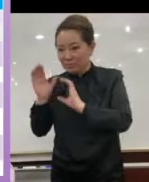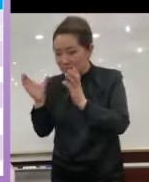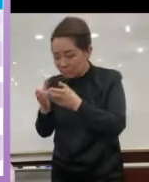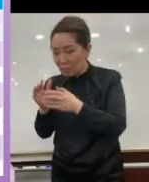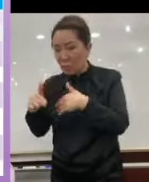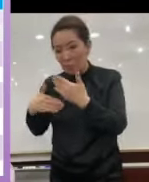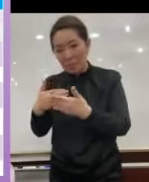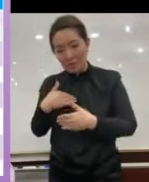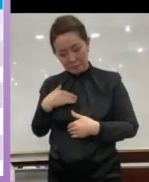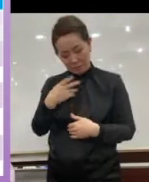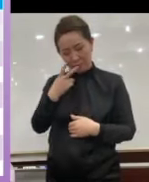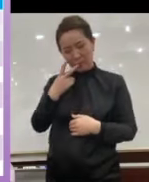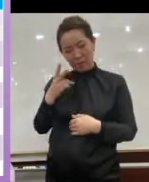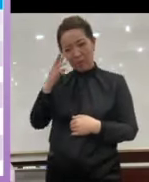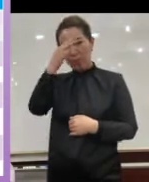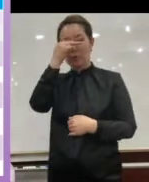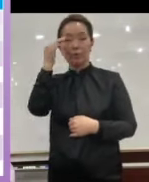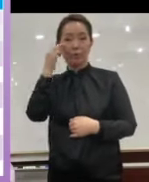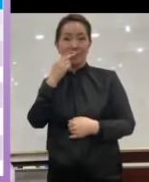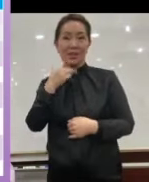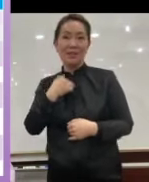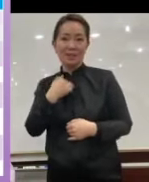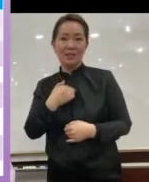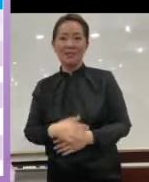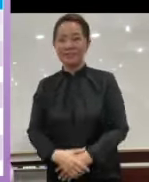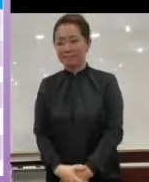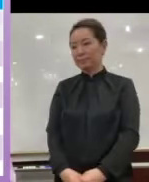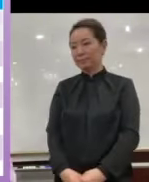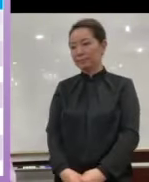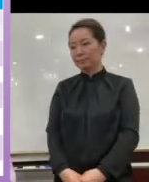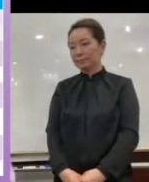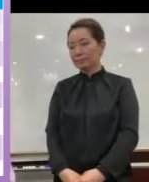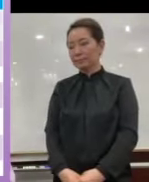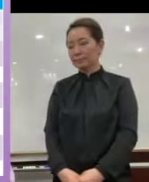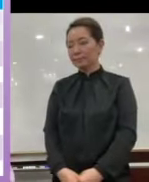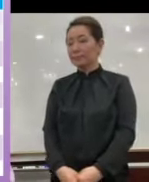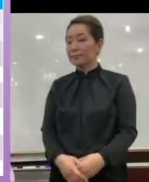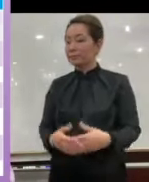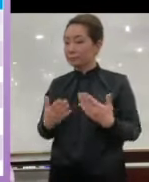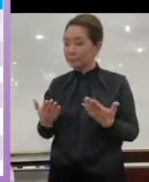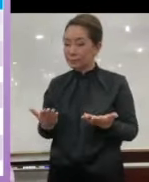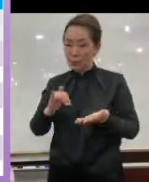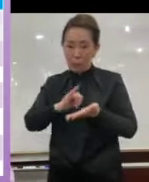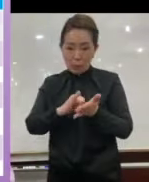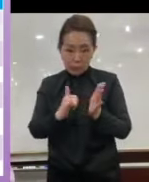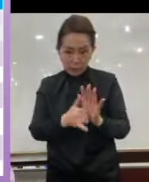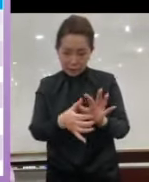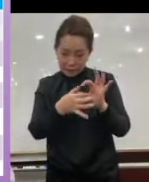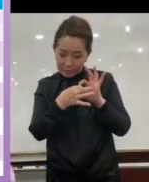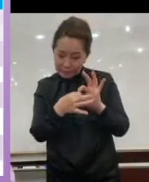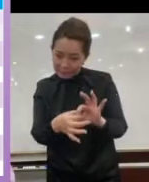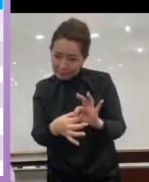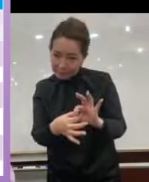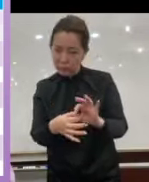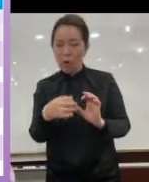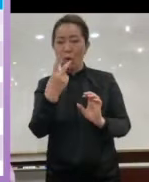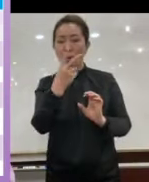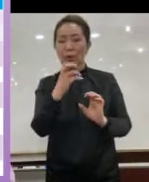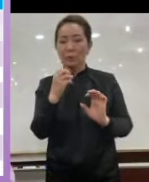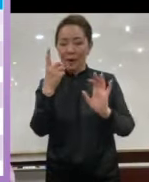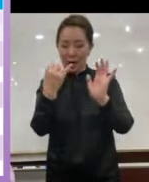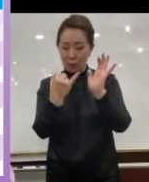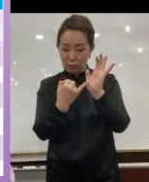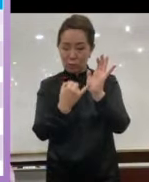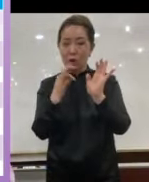байдгийн болов гэж миний одоо туршлагаас харахад харагдчихээн. Маш сайн. За тэр утгаараа бид 2016 оны 5 сард